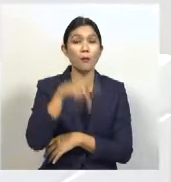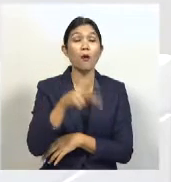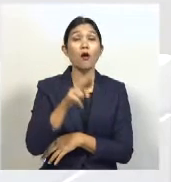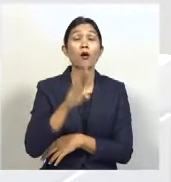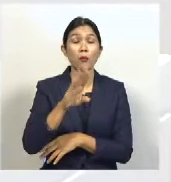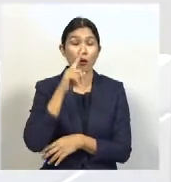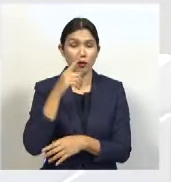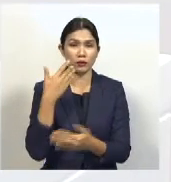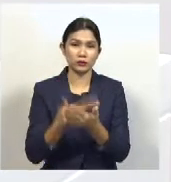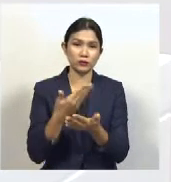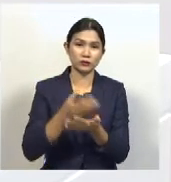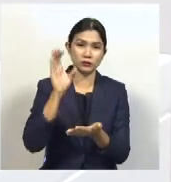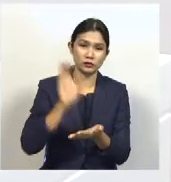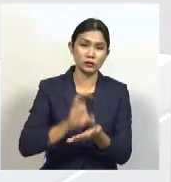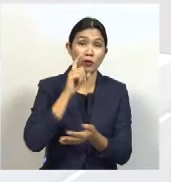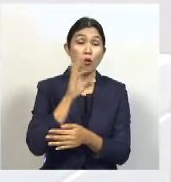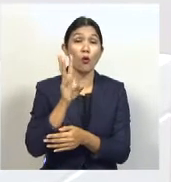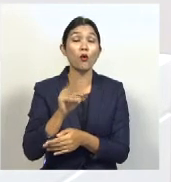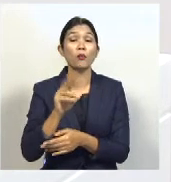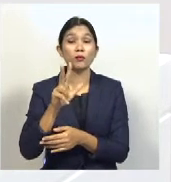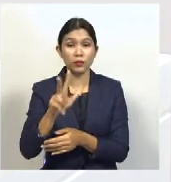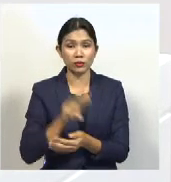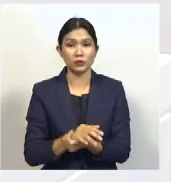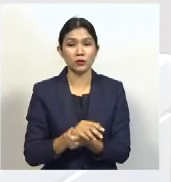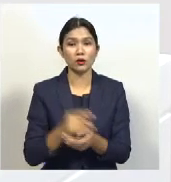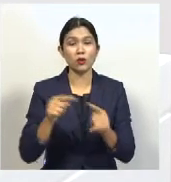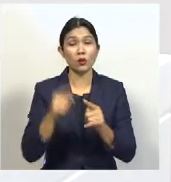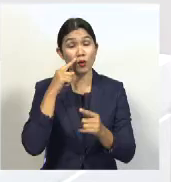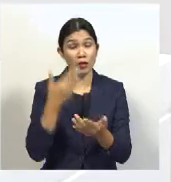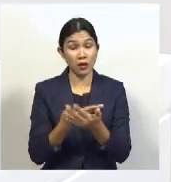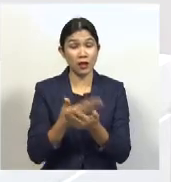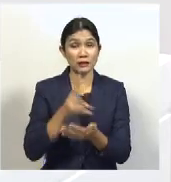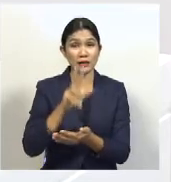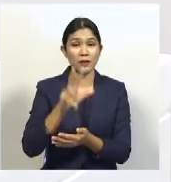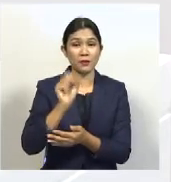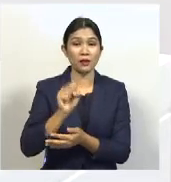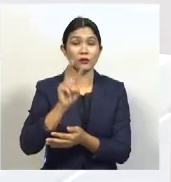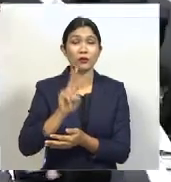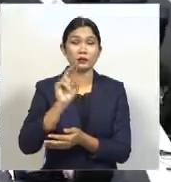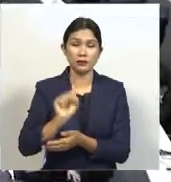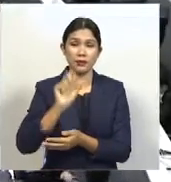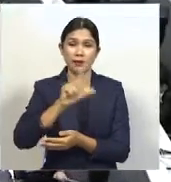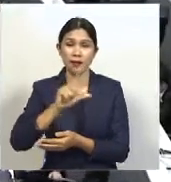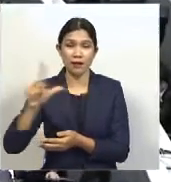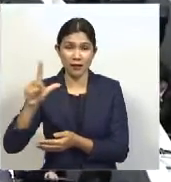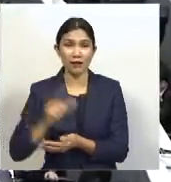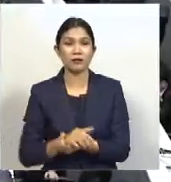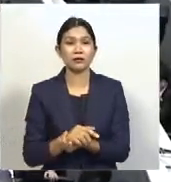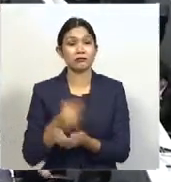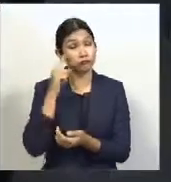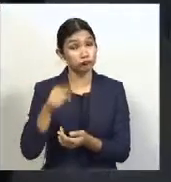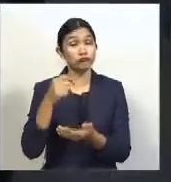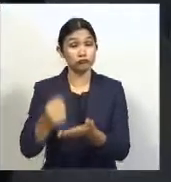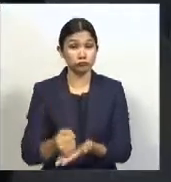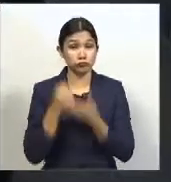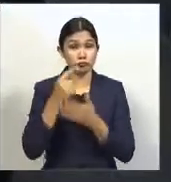ายจ่ายประจำปีงบประมาณ2563ในวงเงินประมาณ3,200,000,000 บาทครับโดยถือเป็นเครื่องมือสำคัญ